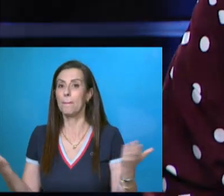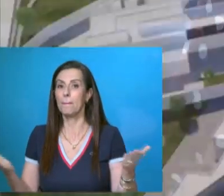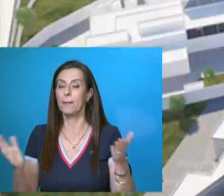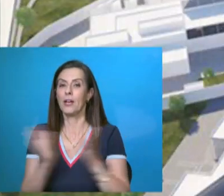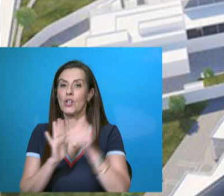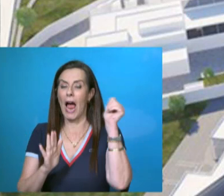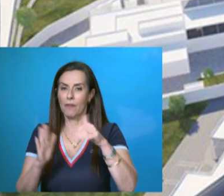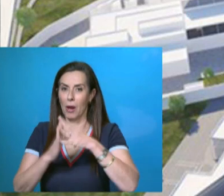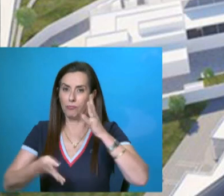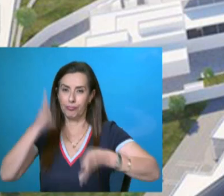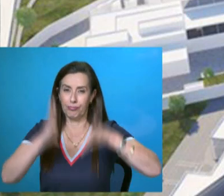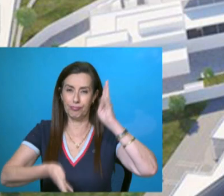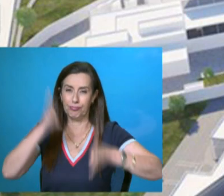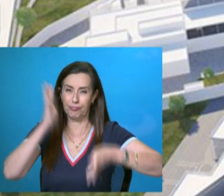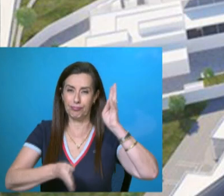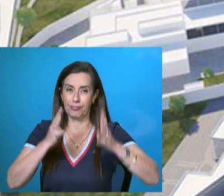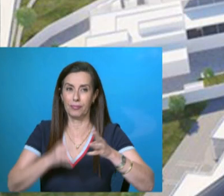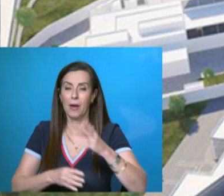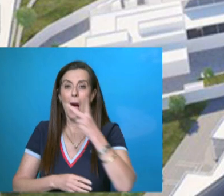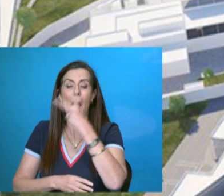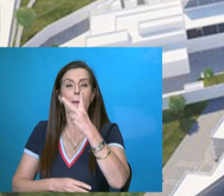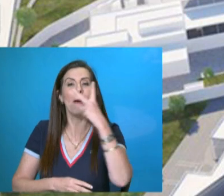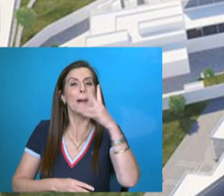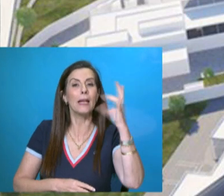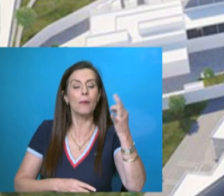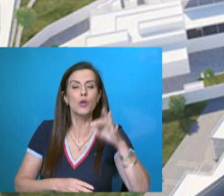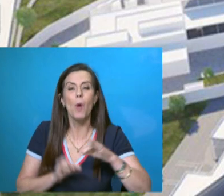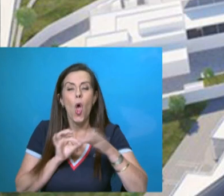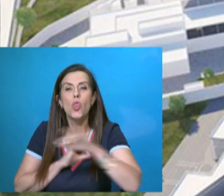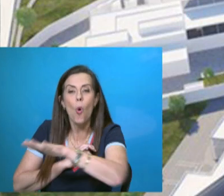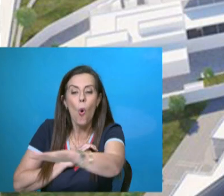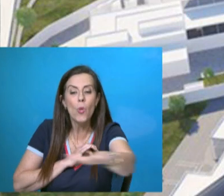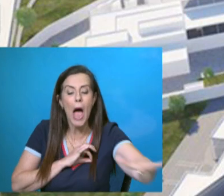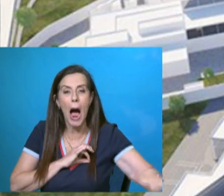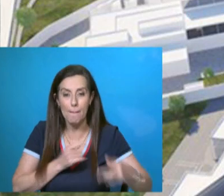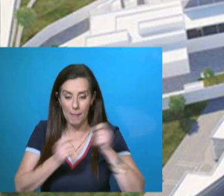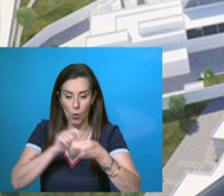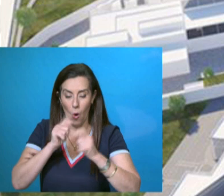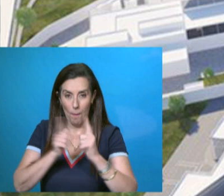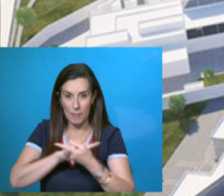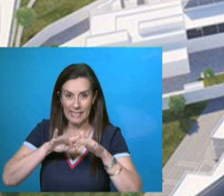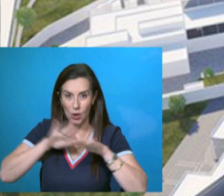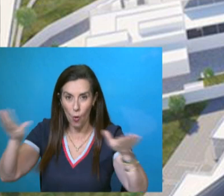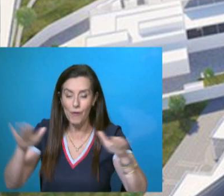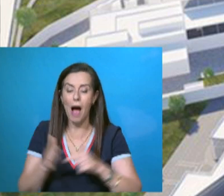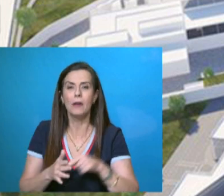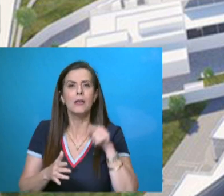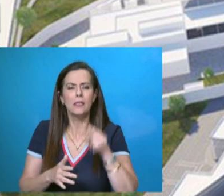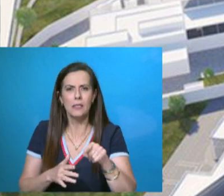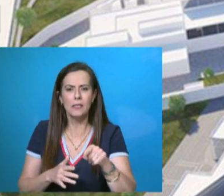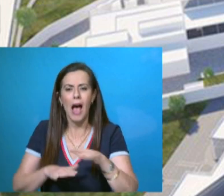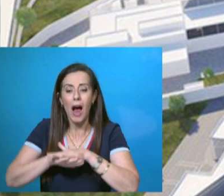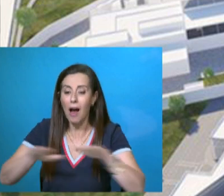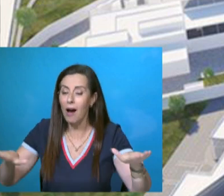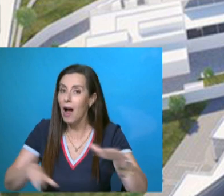דיור יקומו על כ-2,250 דונמים בשטח שדה דוב שיפונה. מדובר בעתודת הקרקע הפנויה